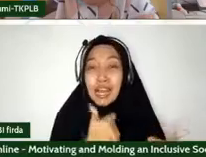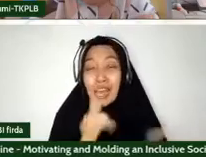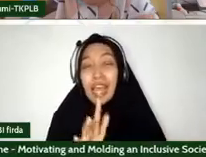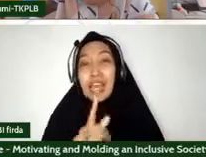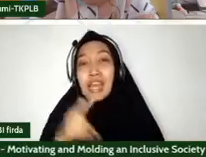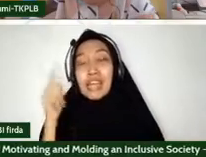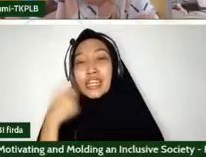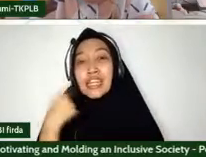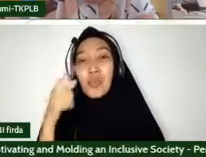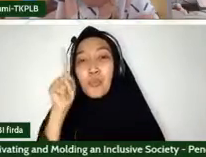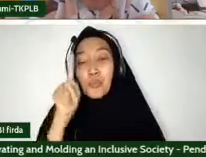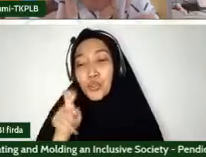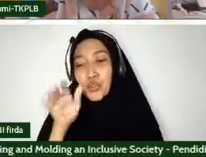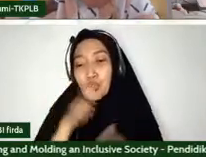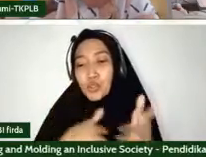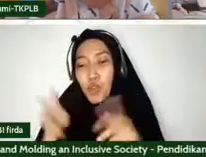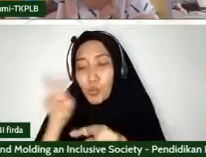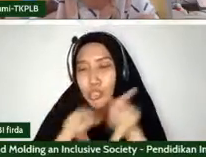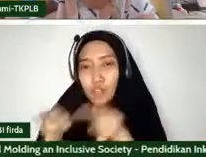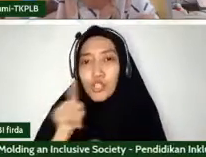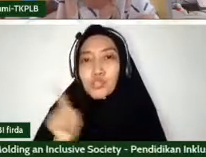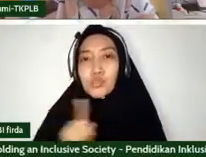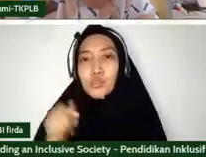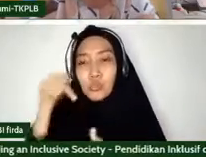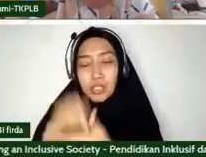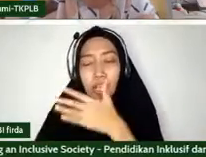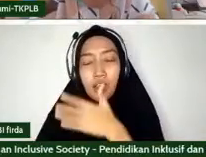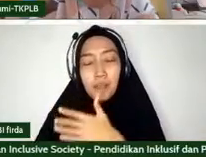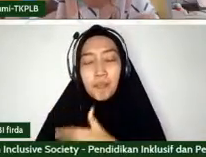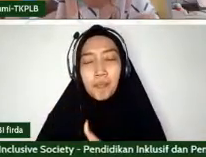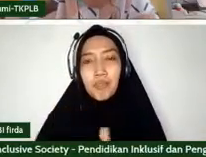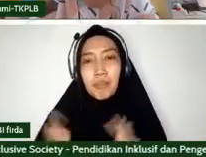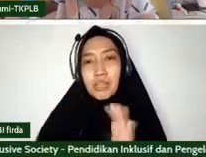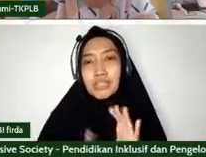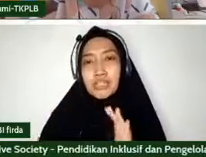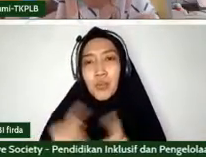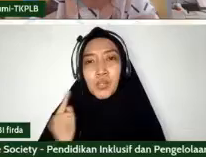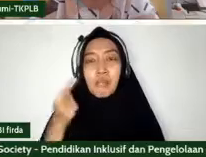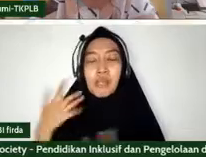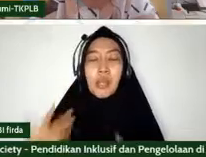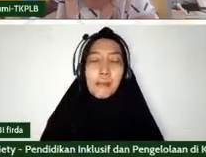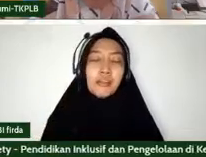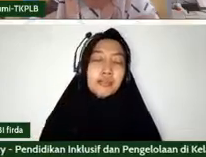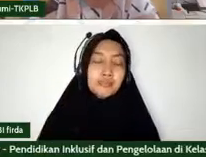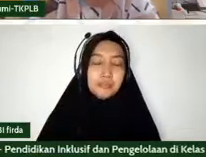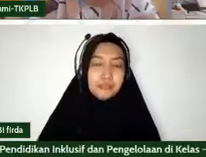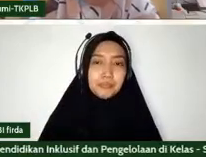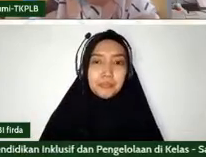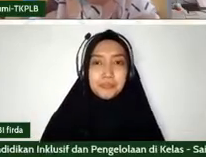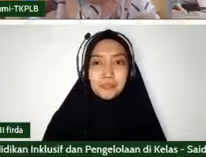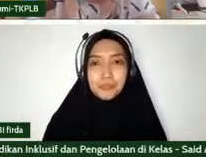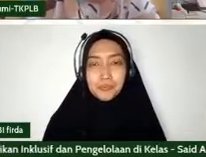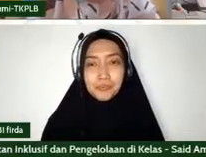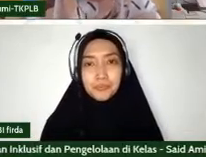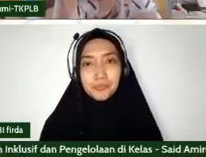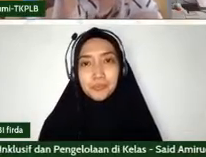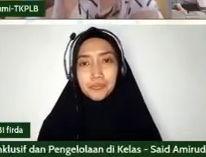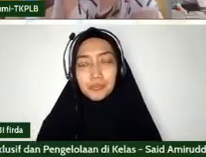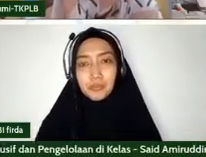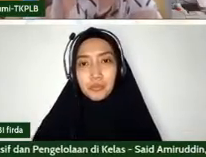perlu mengobservasi lagi apa lebih dalam apa sih permasalahan dari anak ini. Ya, mungkin juga